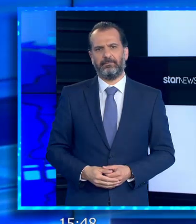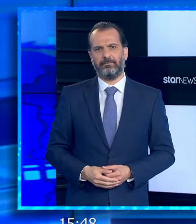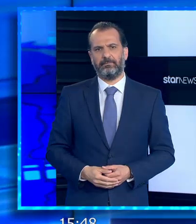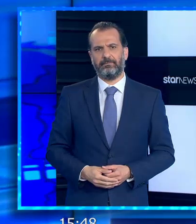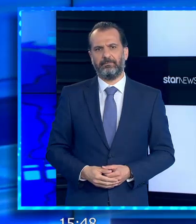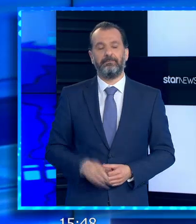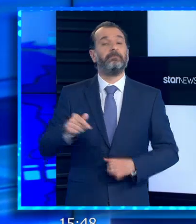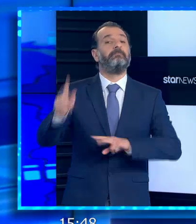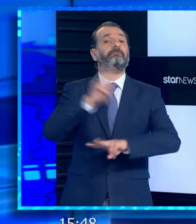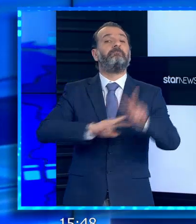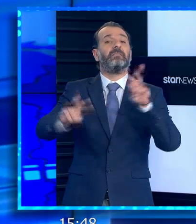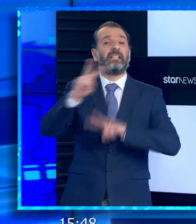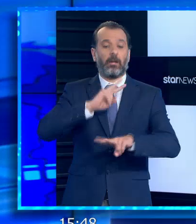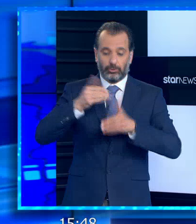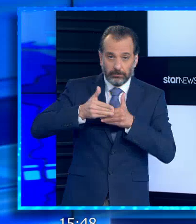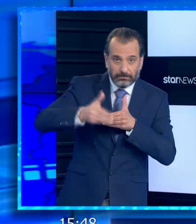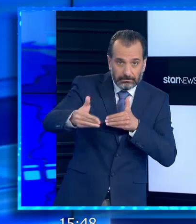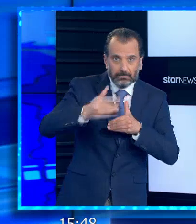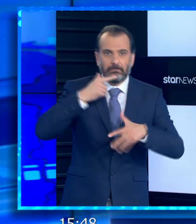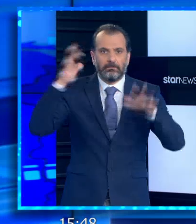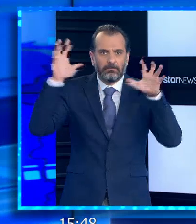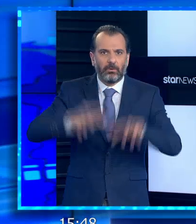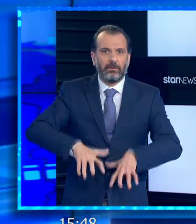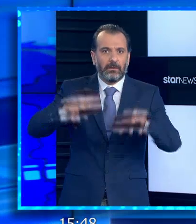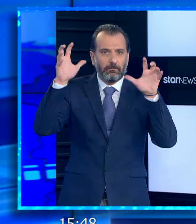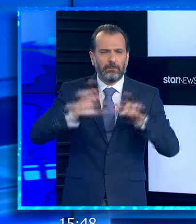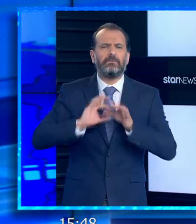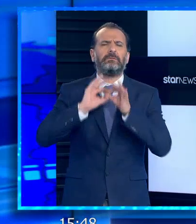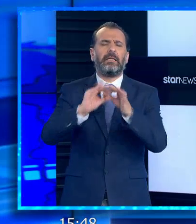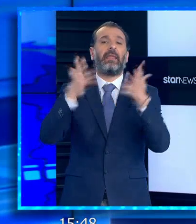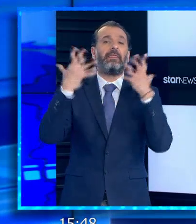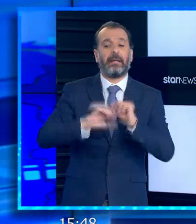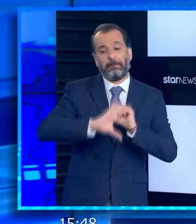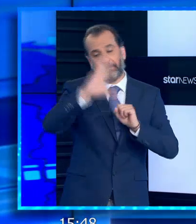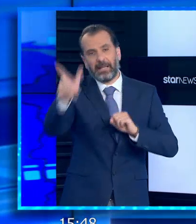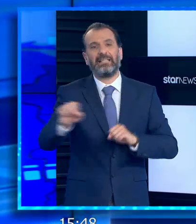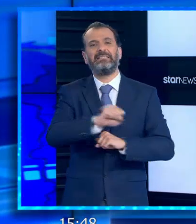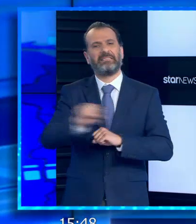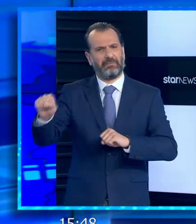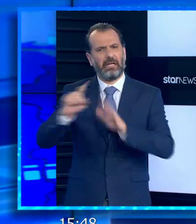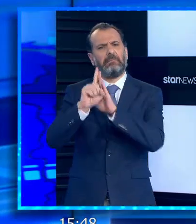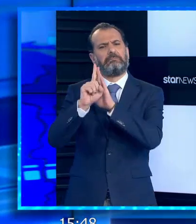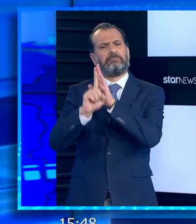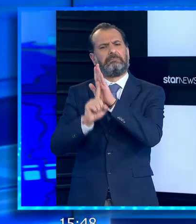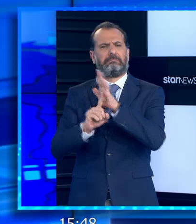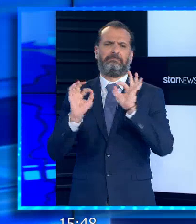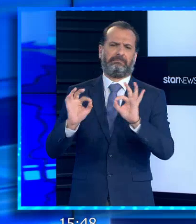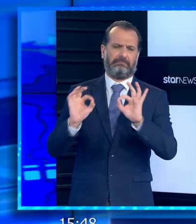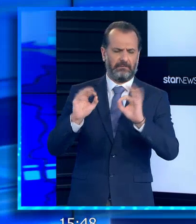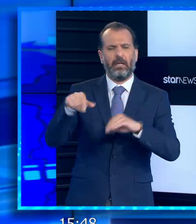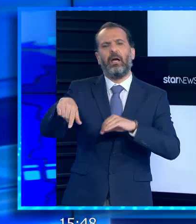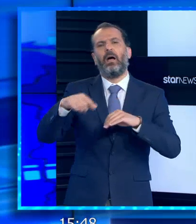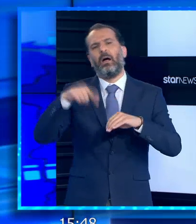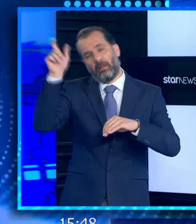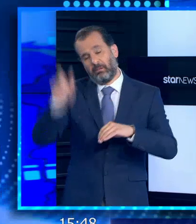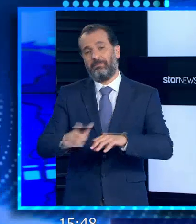Η αστάθεια του καιρού θα συνεχιστεί με τοπικές μπόρες μέχρι το Σάββατο. Η θερμοκρασία θα κυμανθεί σε λίγο χαμηλά για την εποχή επίπεδα και ο Θοδωρής